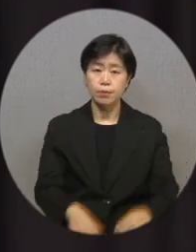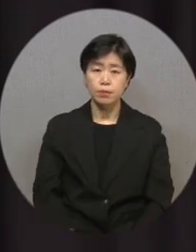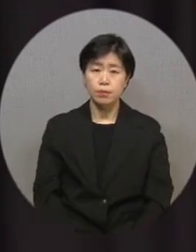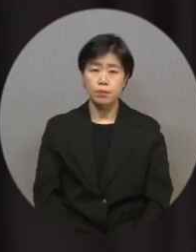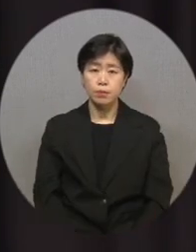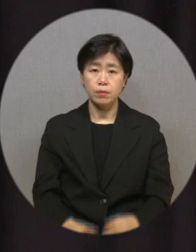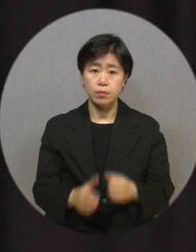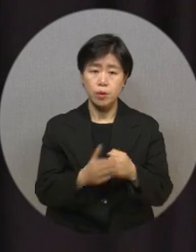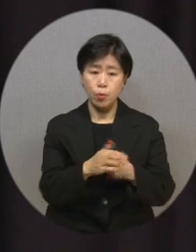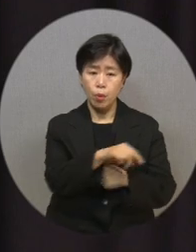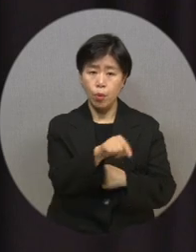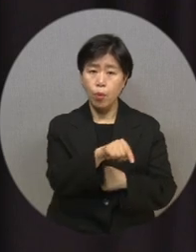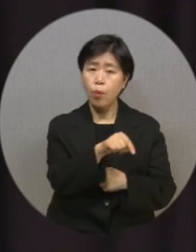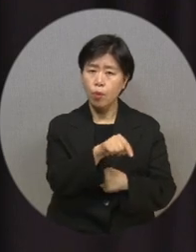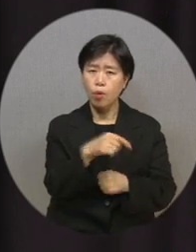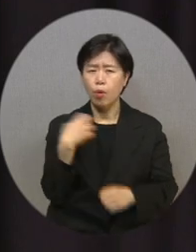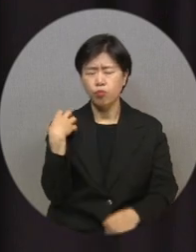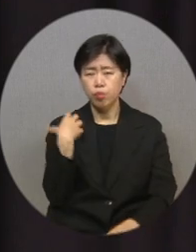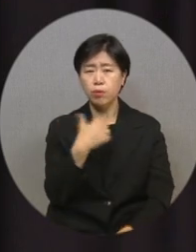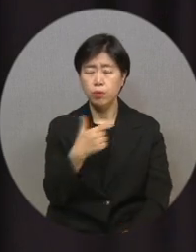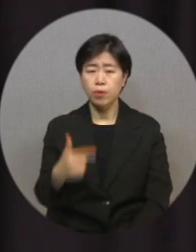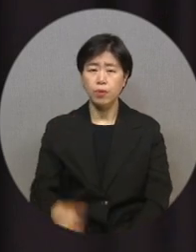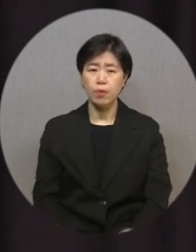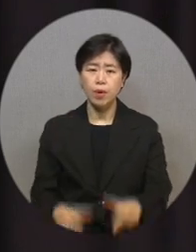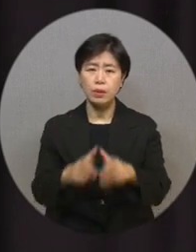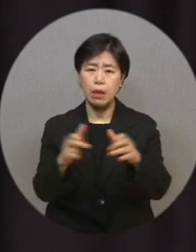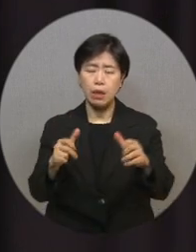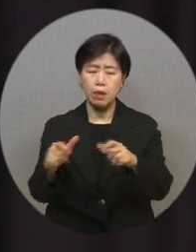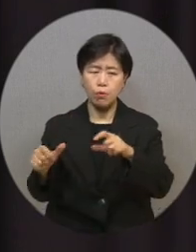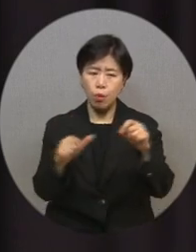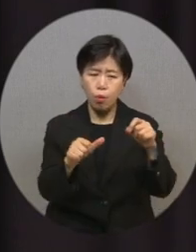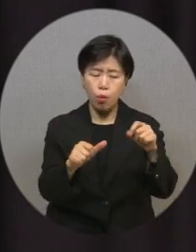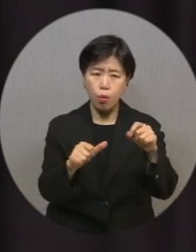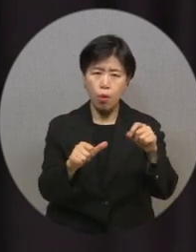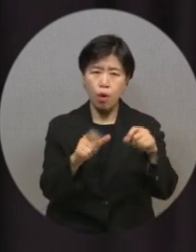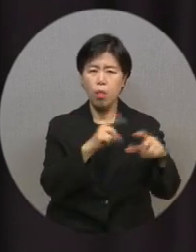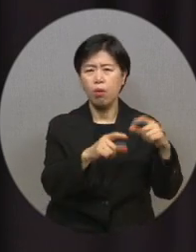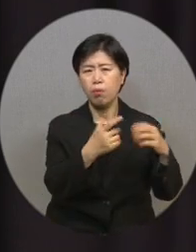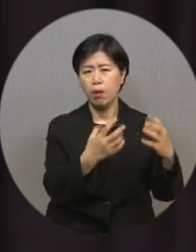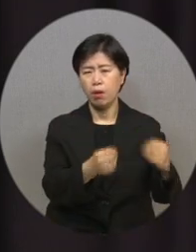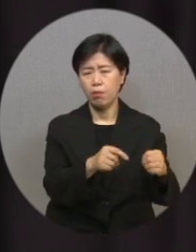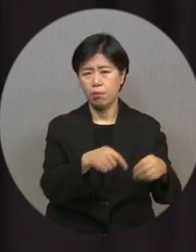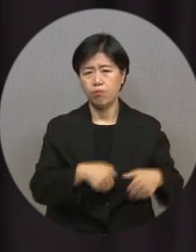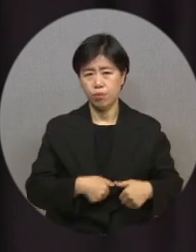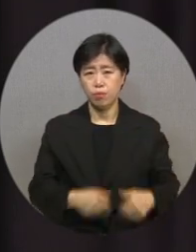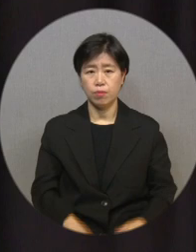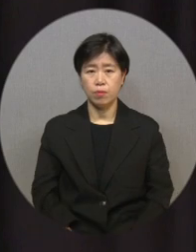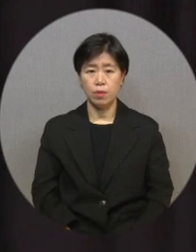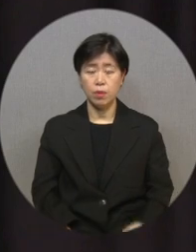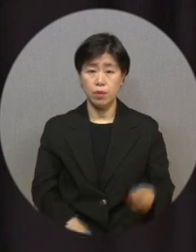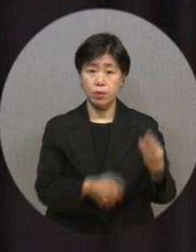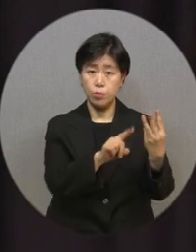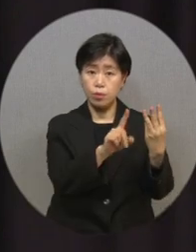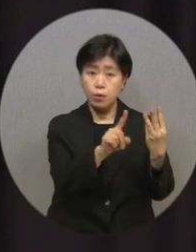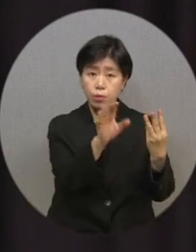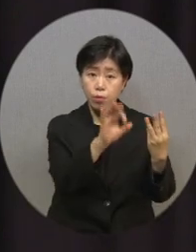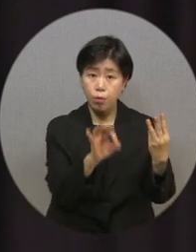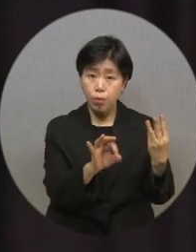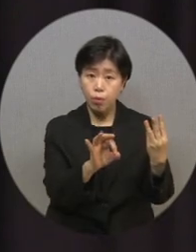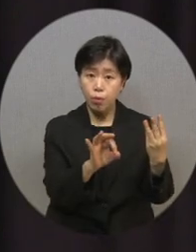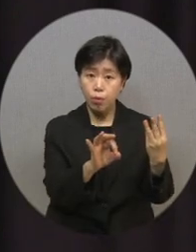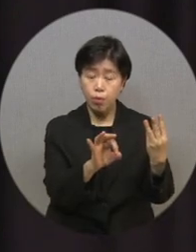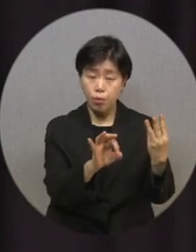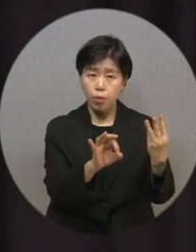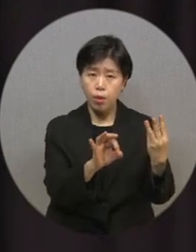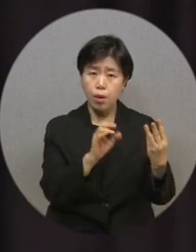느끼는 굉장히 부담감이 있거든요 장애인 고용에 대한 부담감 그리고 3.1% 하지만 대기업이나 이런데 정말